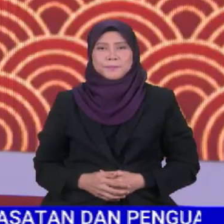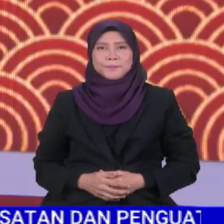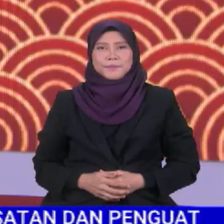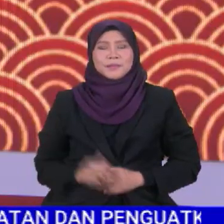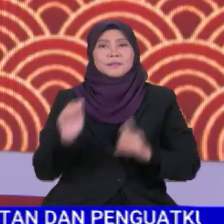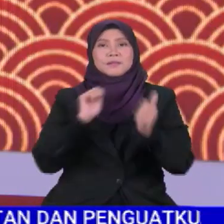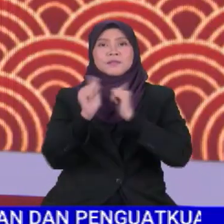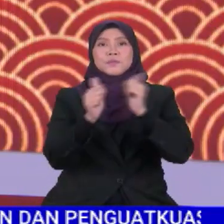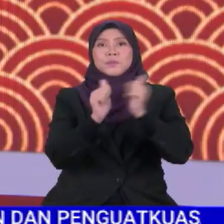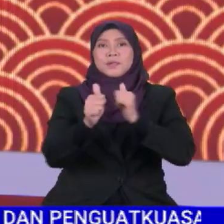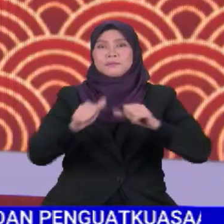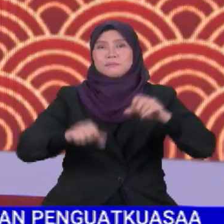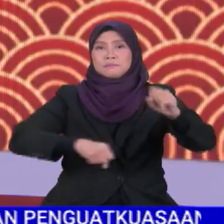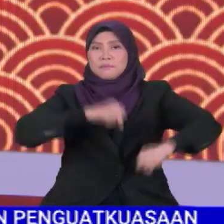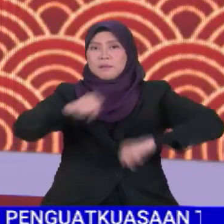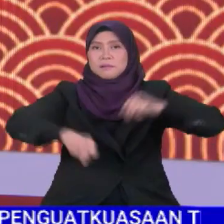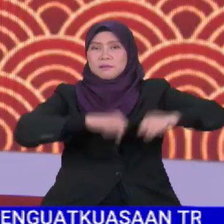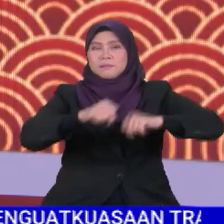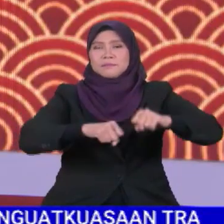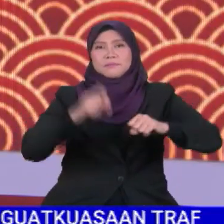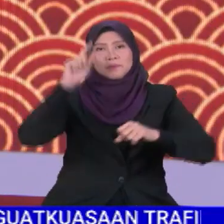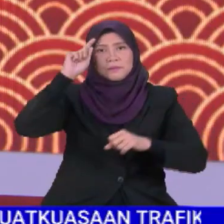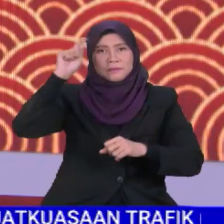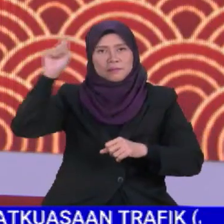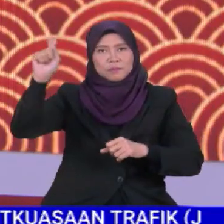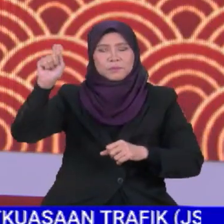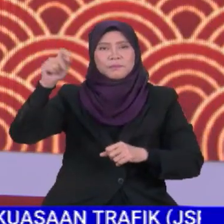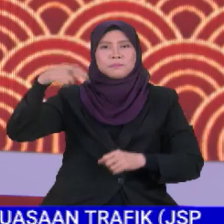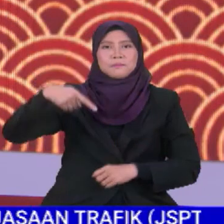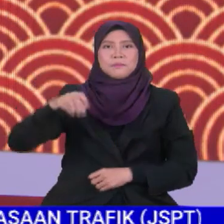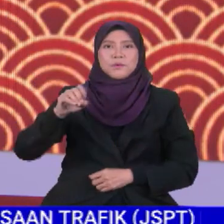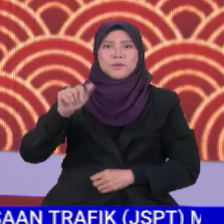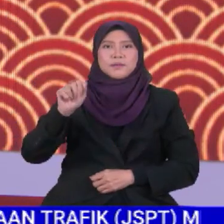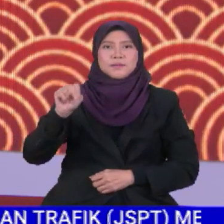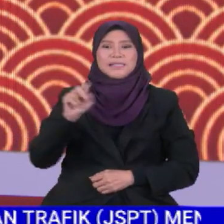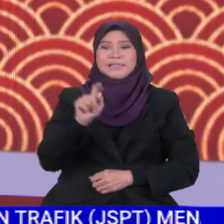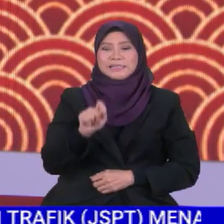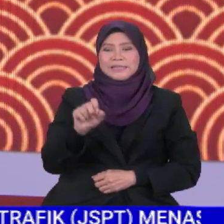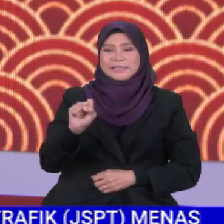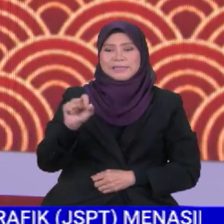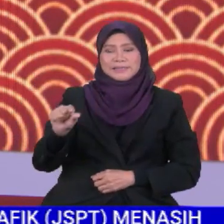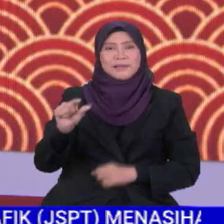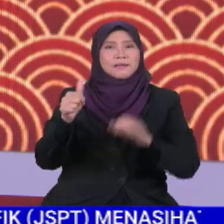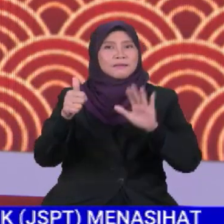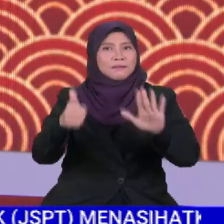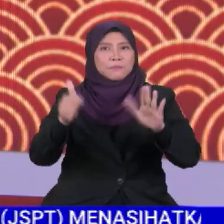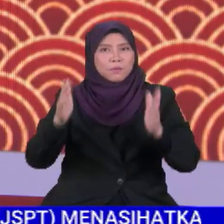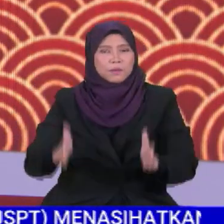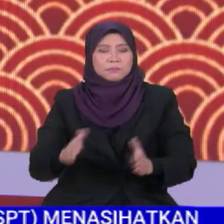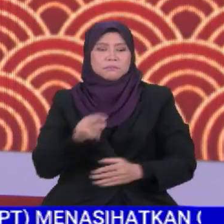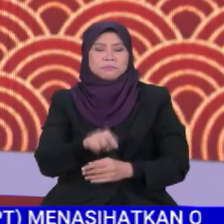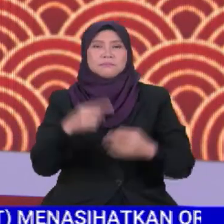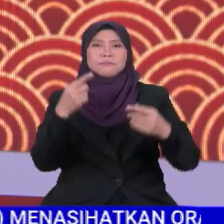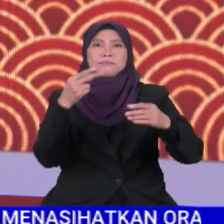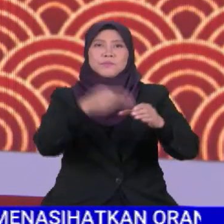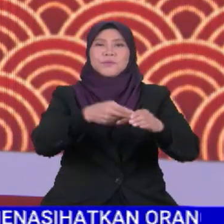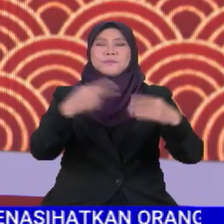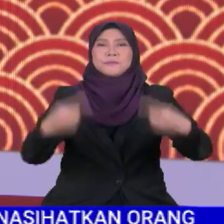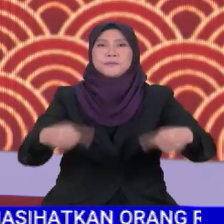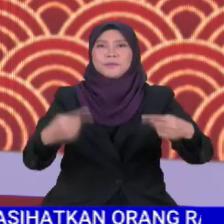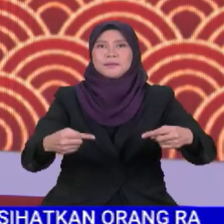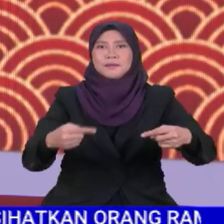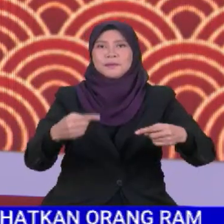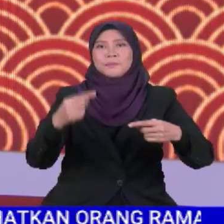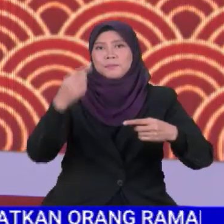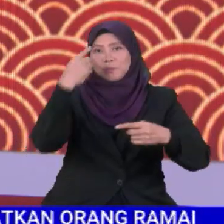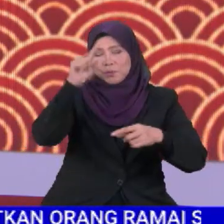Perkembangan sukan berbasikal melibatkan pasukan Terengganu Polygon Cycling Team TSG. 6 pelumba menjadi taruhan utama TSG untuk merentap